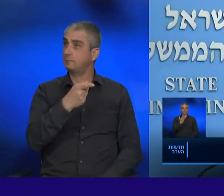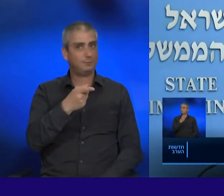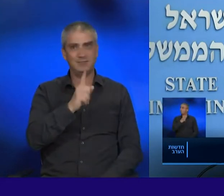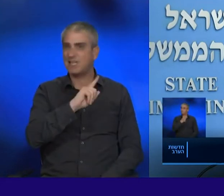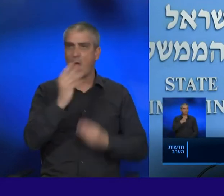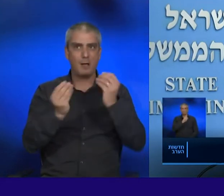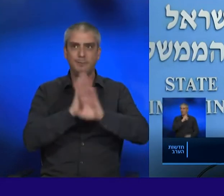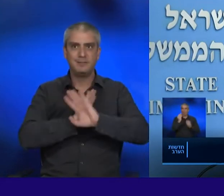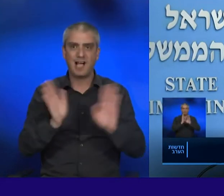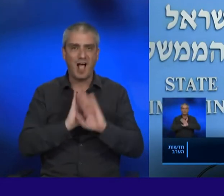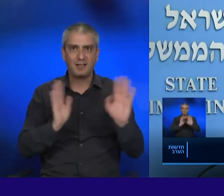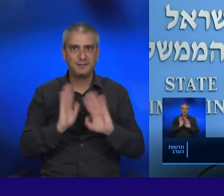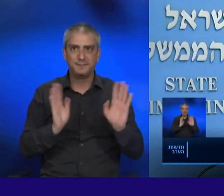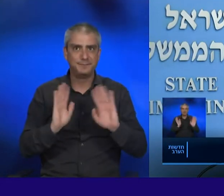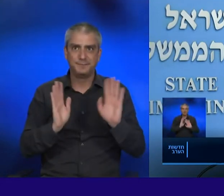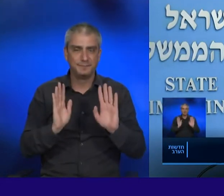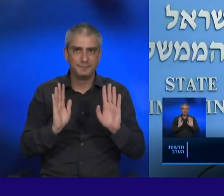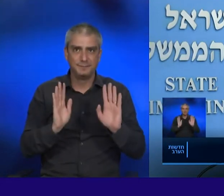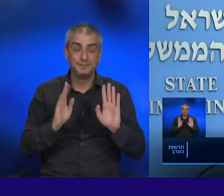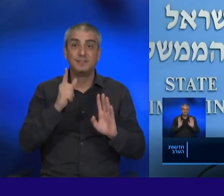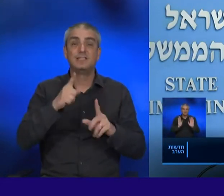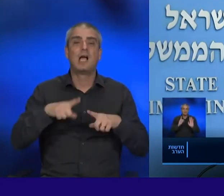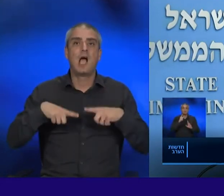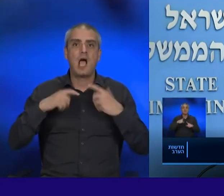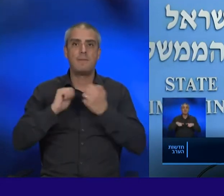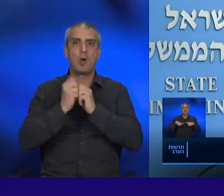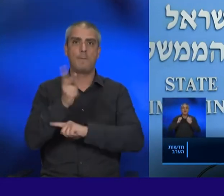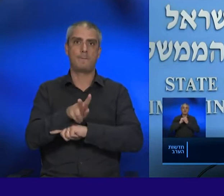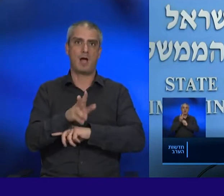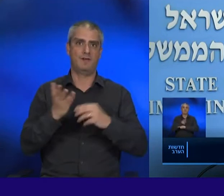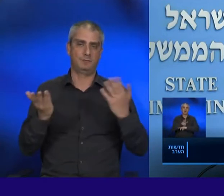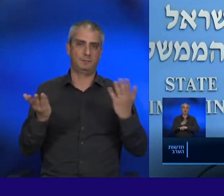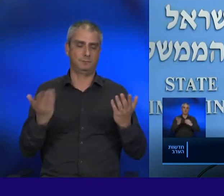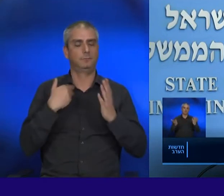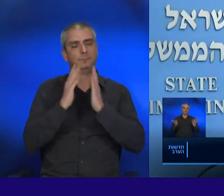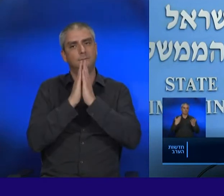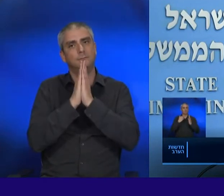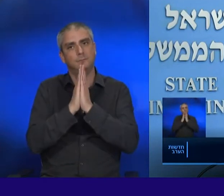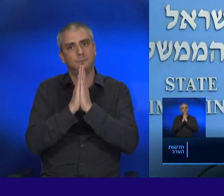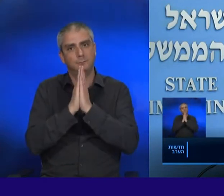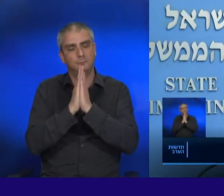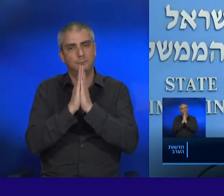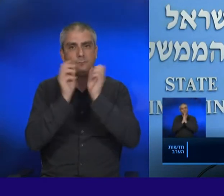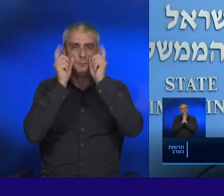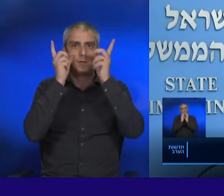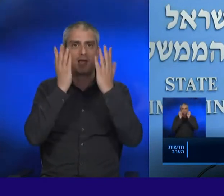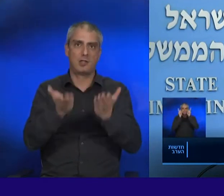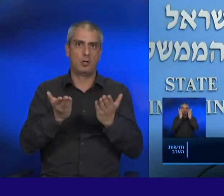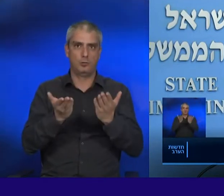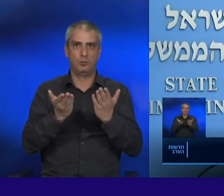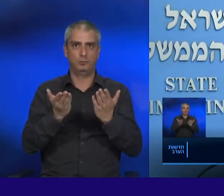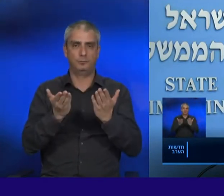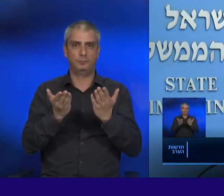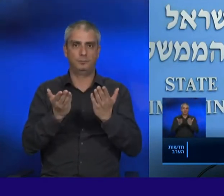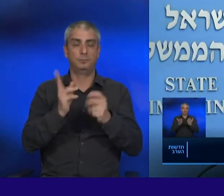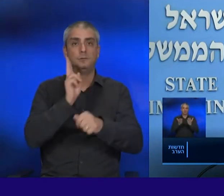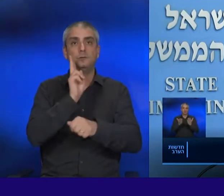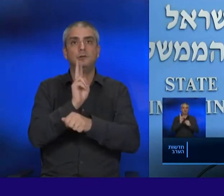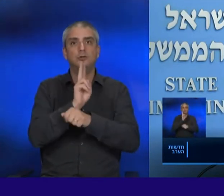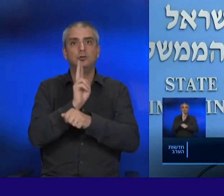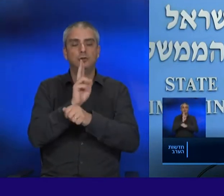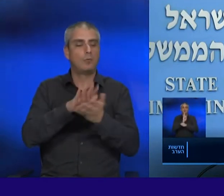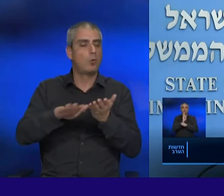משחק ילדים. זה חיים או מוות. אני מבקש מכם להתעורר. שימרו